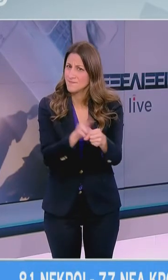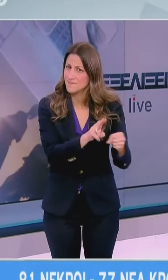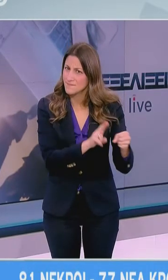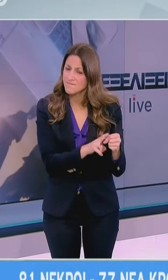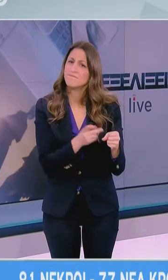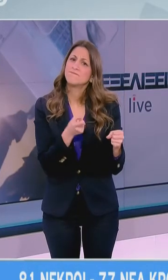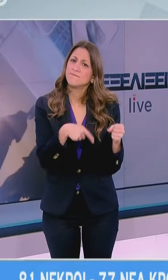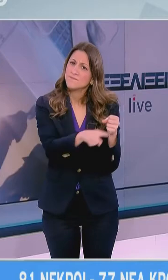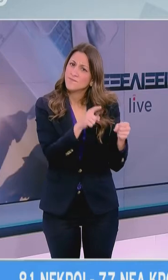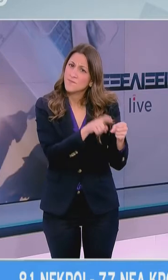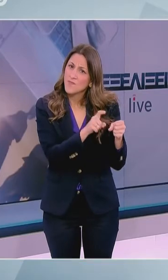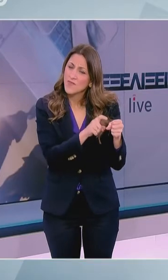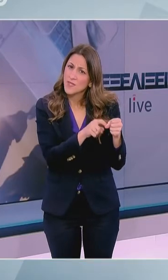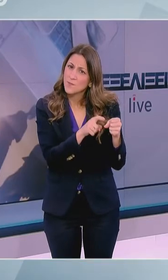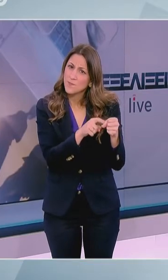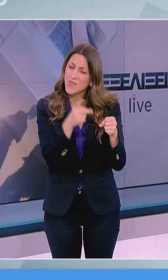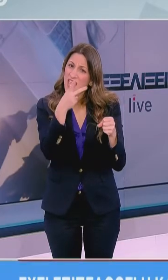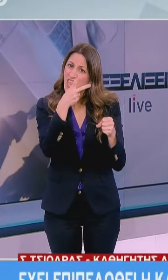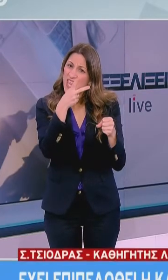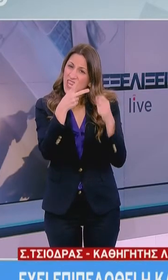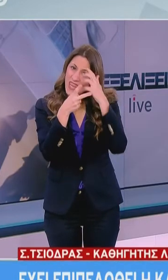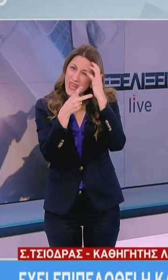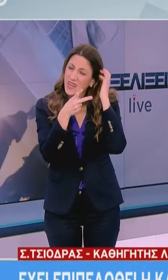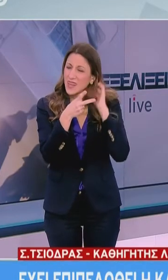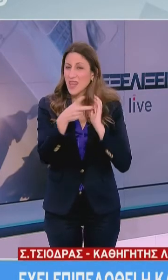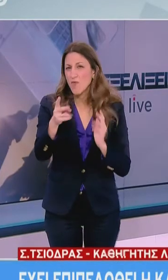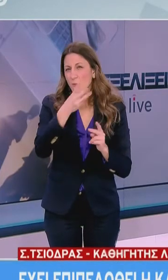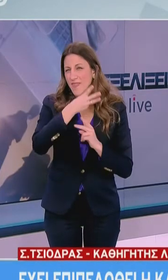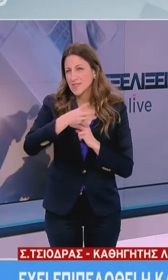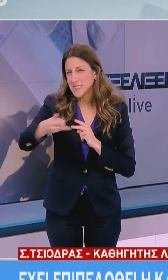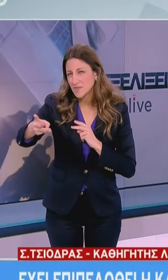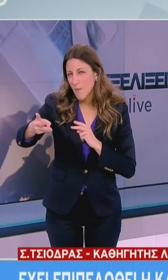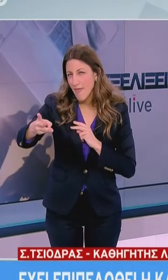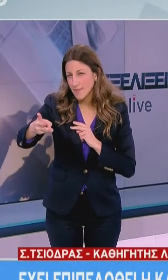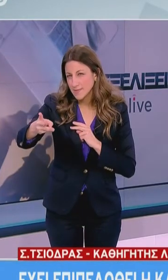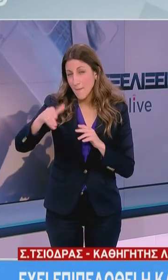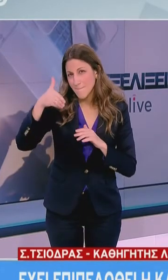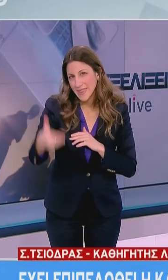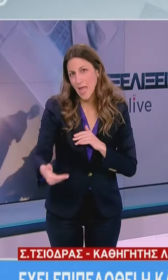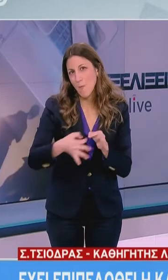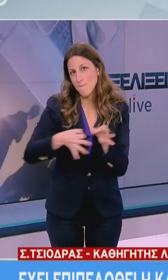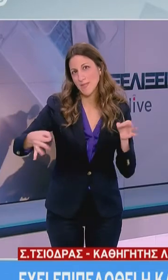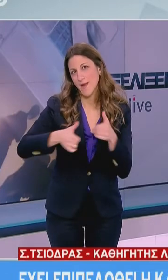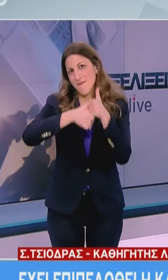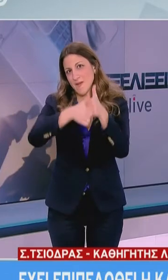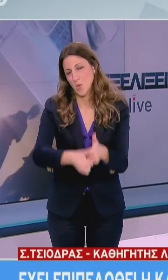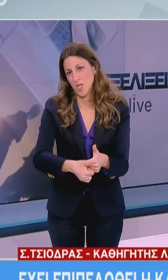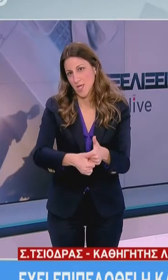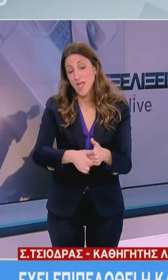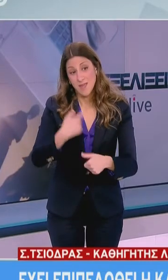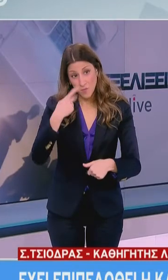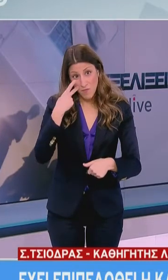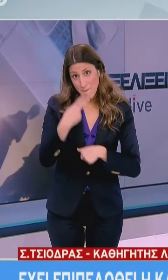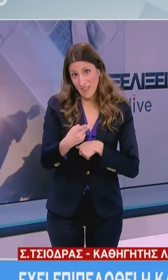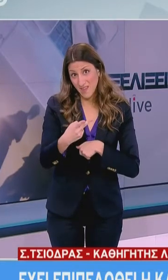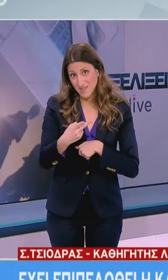αγαπημένοι μας νεκροί, ακολουθούν δύο εβδομάδες με τρεις εβδομάδες μετά την εφαρμογή των μέτρων. Και γι' αυτό βλέπετε ακόμα και έχουμε αυτή τη σειρά θανάτων